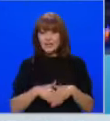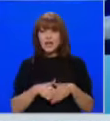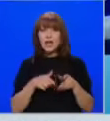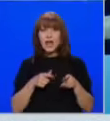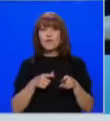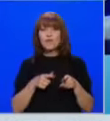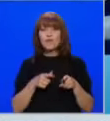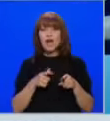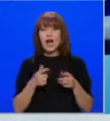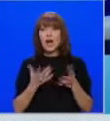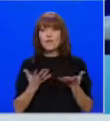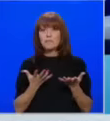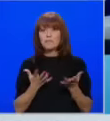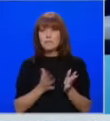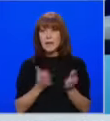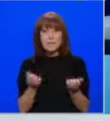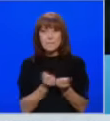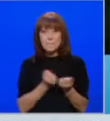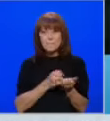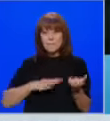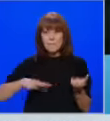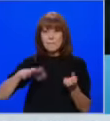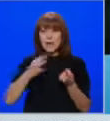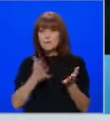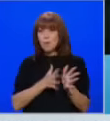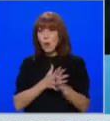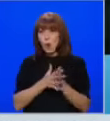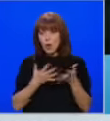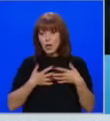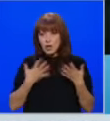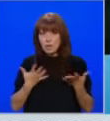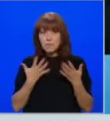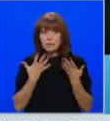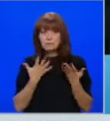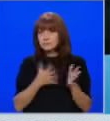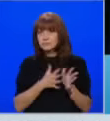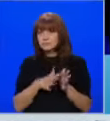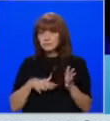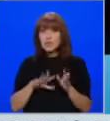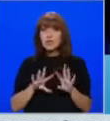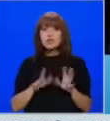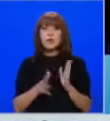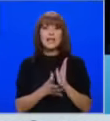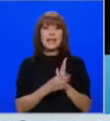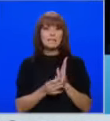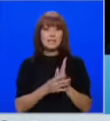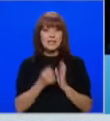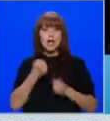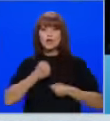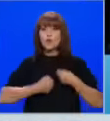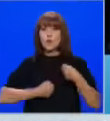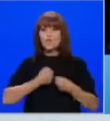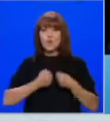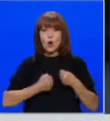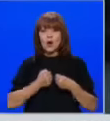от най-оживените места в центъра на София. Въпреки това, според експертизи, шофьорът е карал